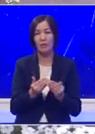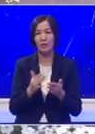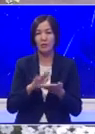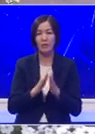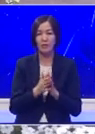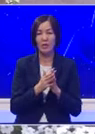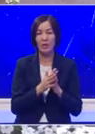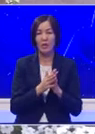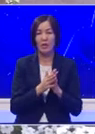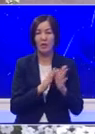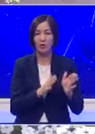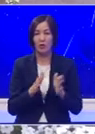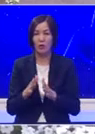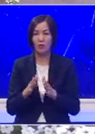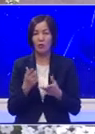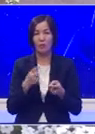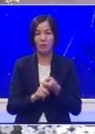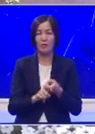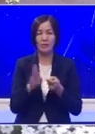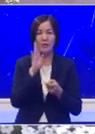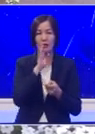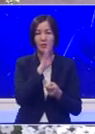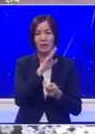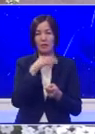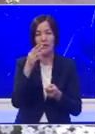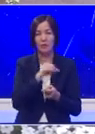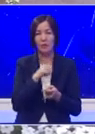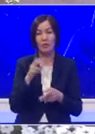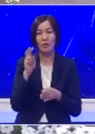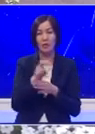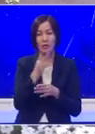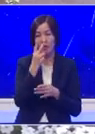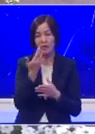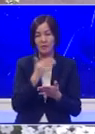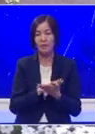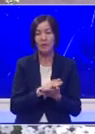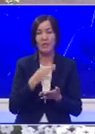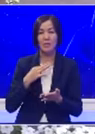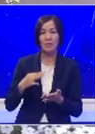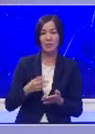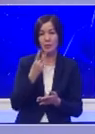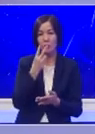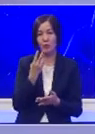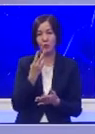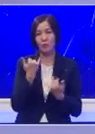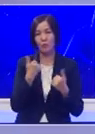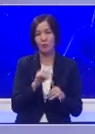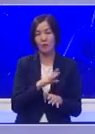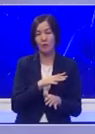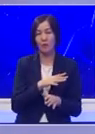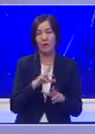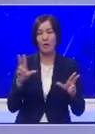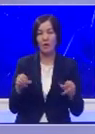жағдайдың тұрақталуына байланысты аталымдар алғаш сол кезден басып келіп, өз ұлдарын көріп, көзайым болды. Бүгін